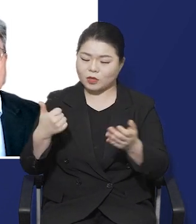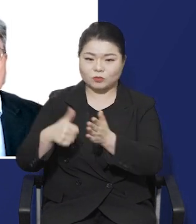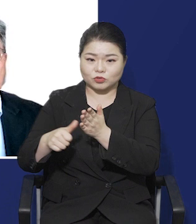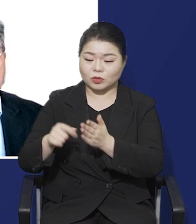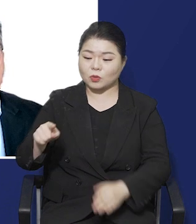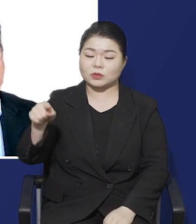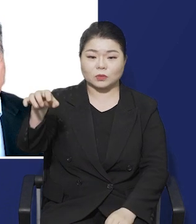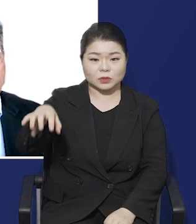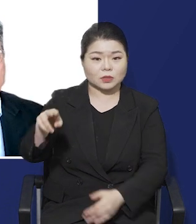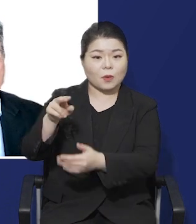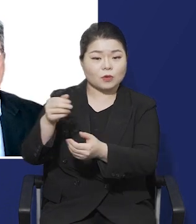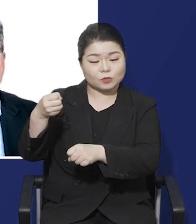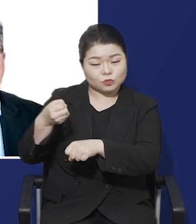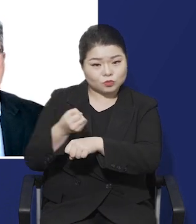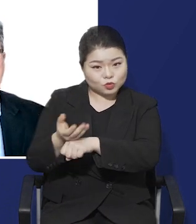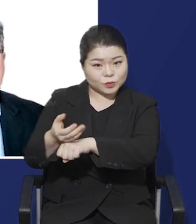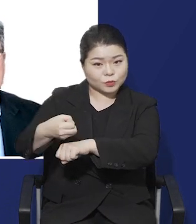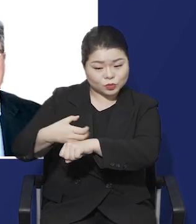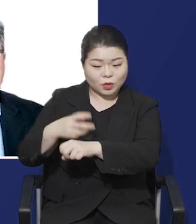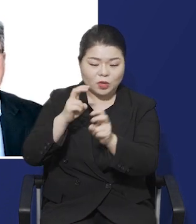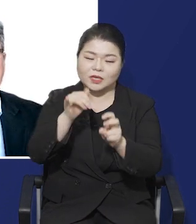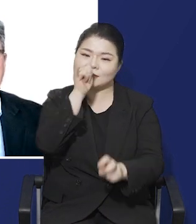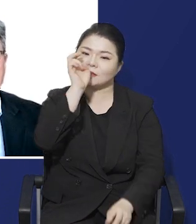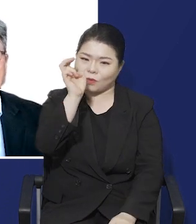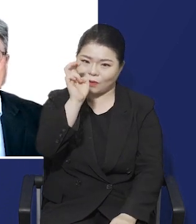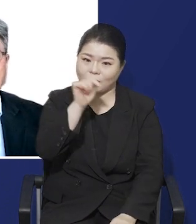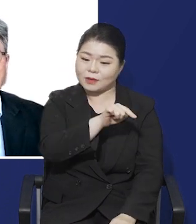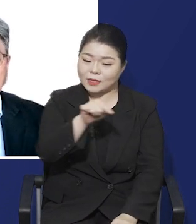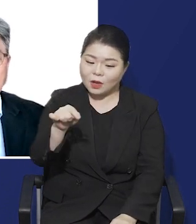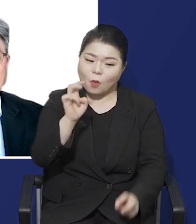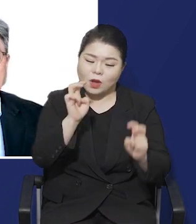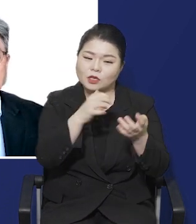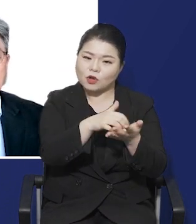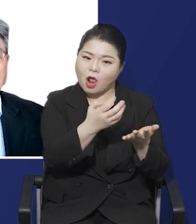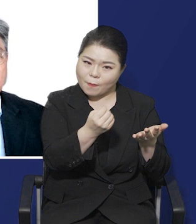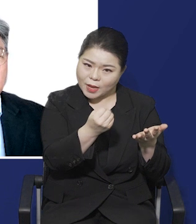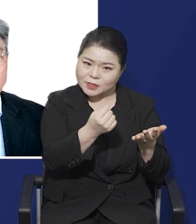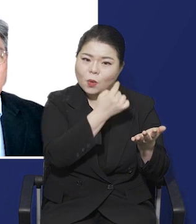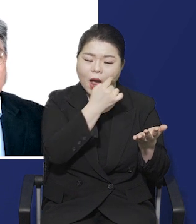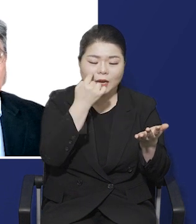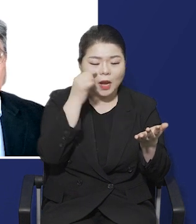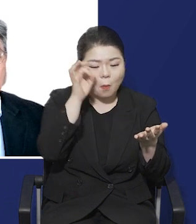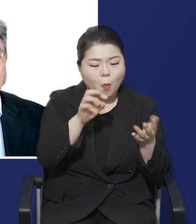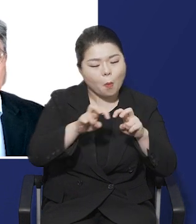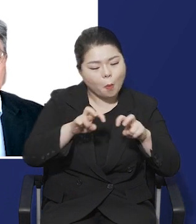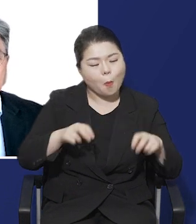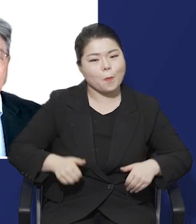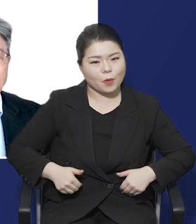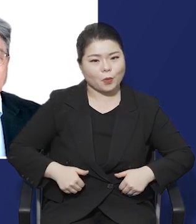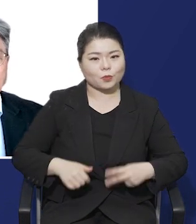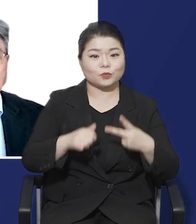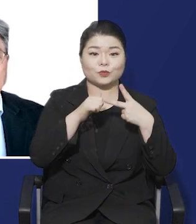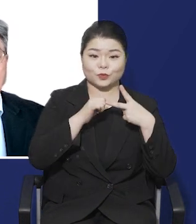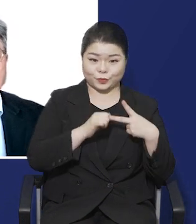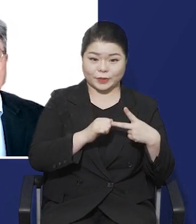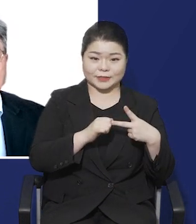현지 시장에 또 수입하고 또 수출하는 기업이 있을 겁니다. 그러한 기업들이 얼마가 되는지 등을 분석을 해야 합니다. 두